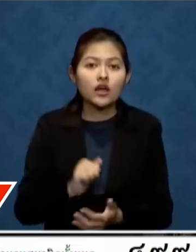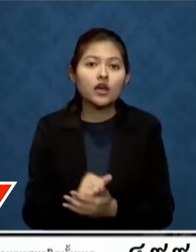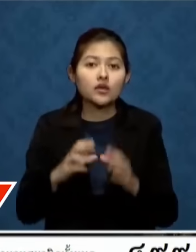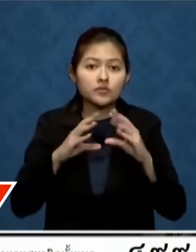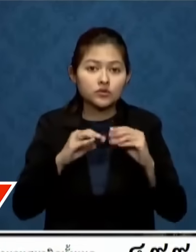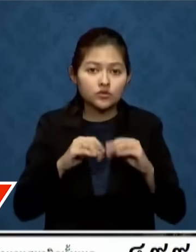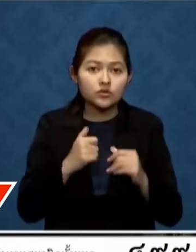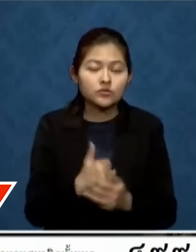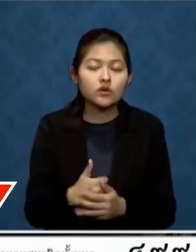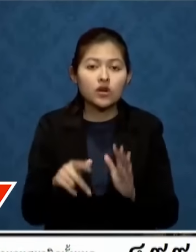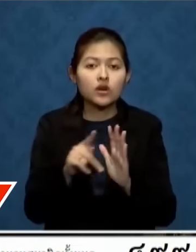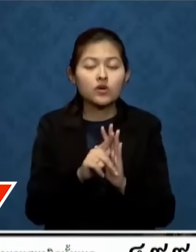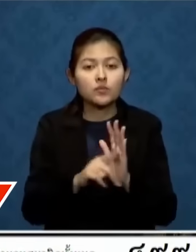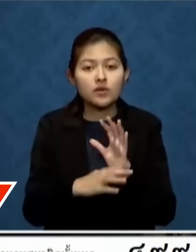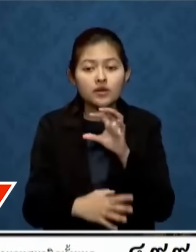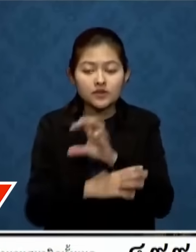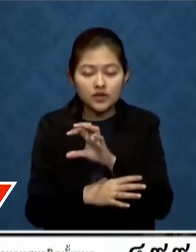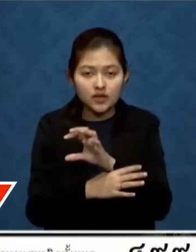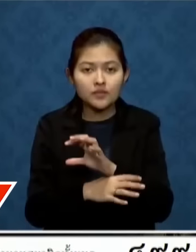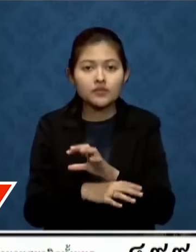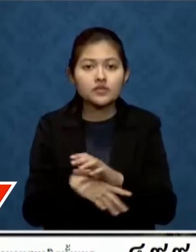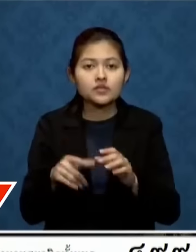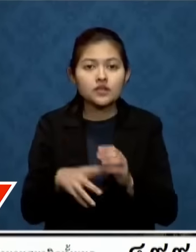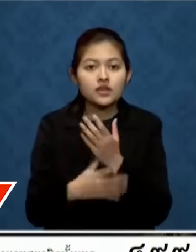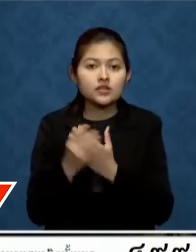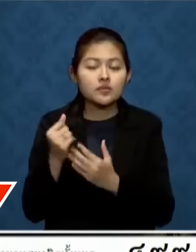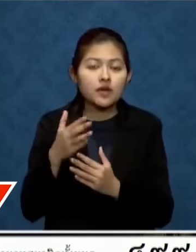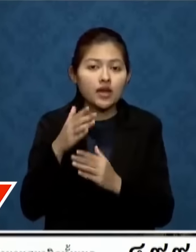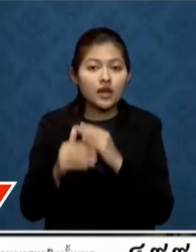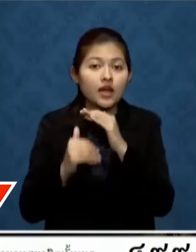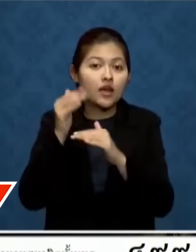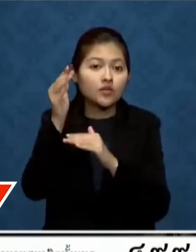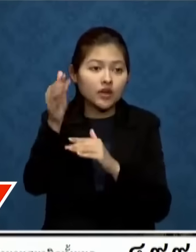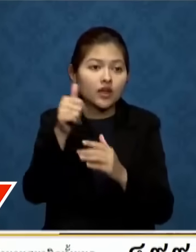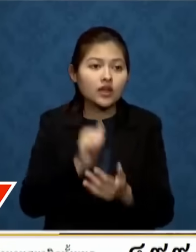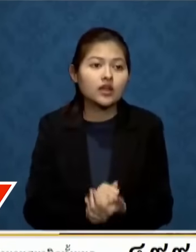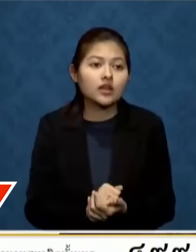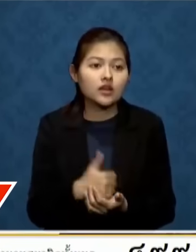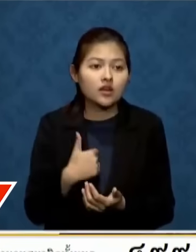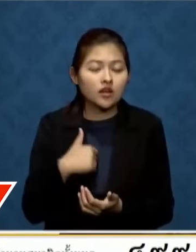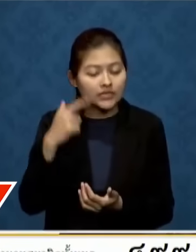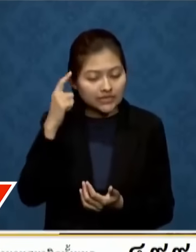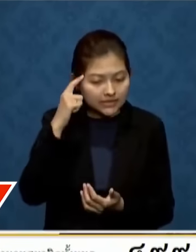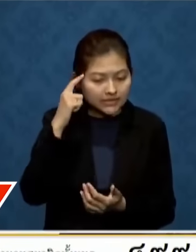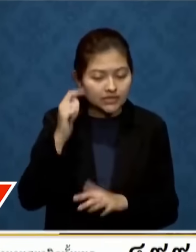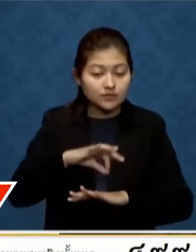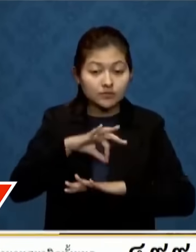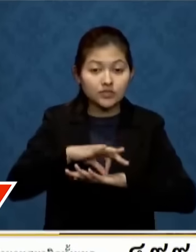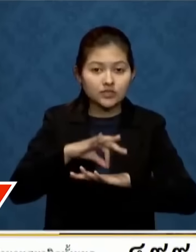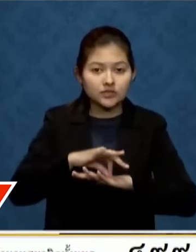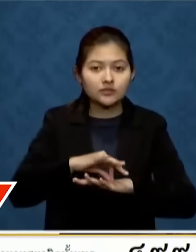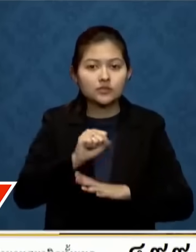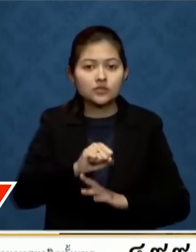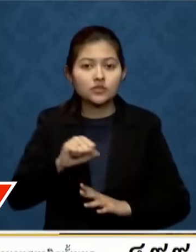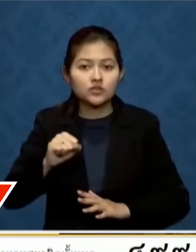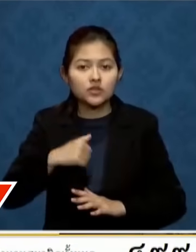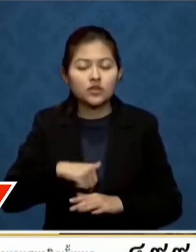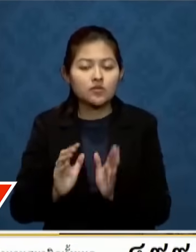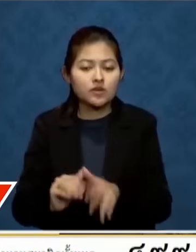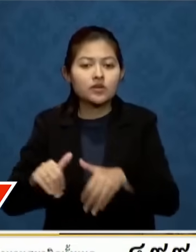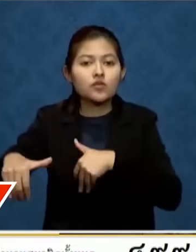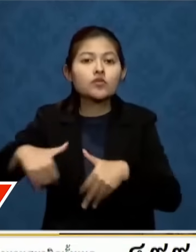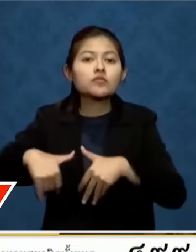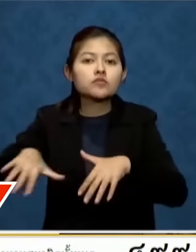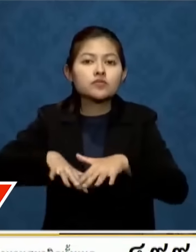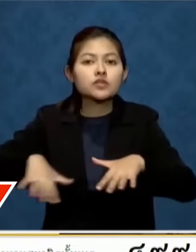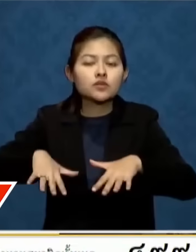ข้อบังคับสภาก้าวหน้านะคะอยากให้เพื่อนสมาชิกทุกท่านค่ะลองถอดหมวกของการเป็นผู้แทนราษฎรนะคะแล้วสวมหมวกของการเป็นประชาชนธร